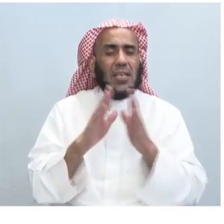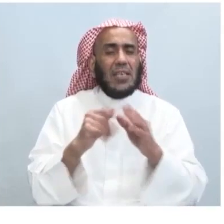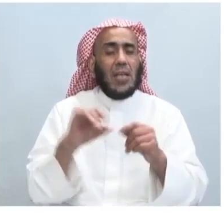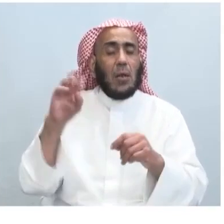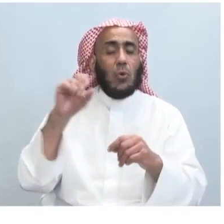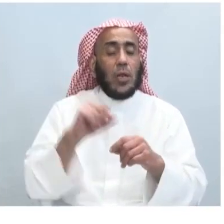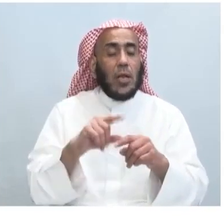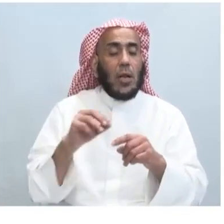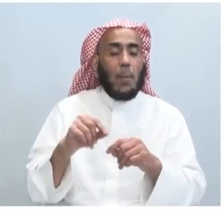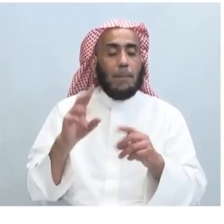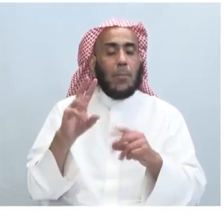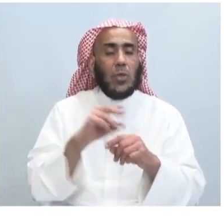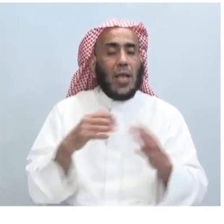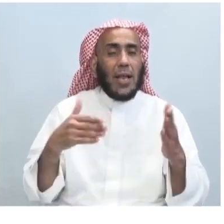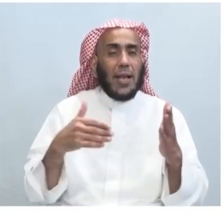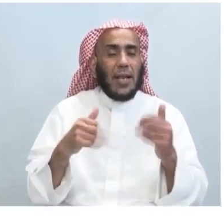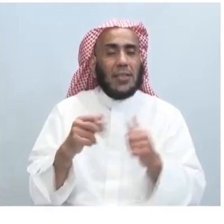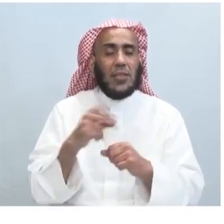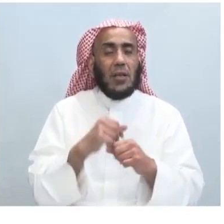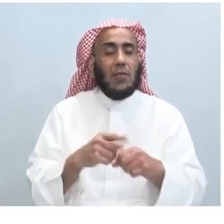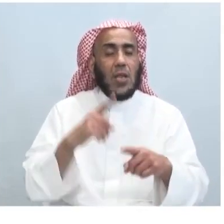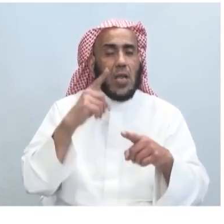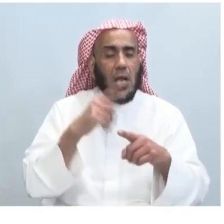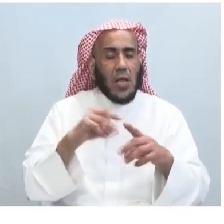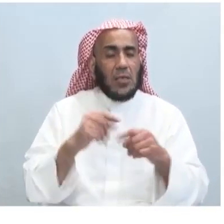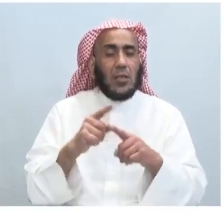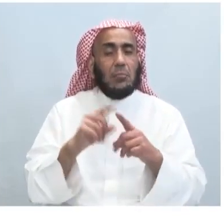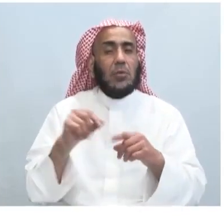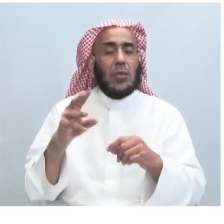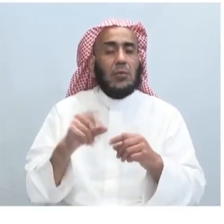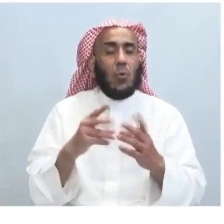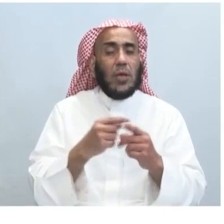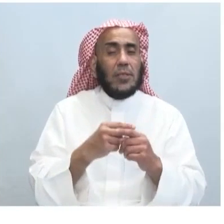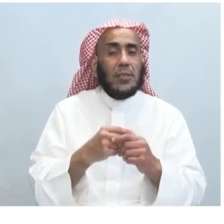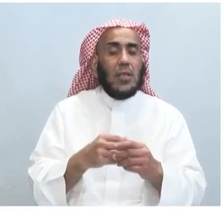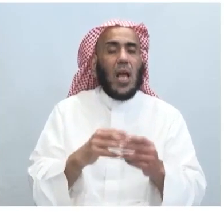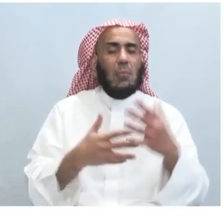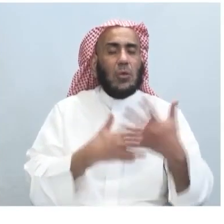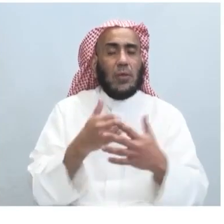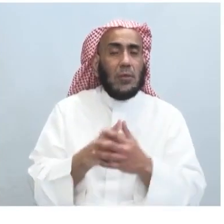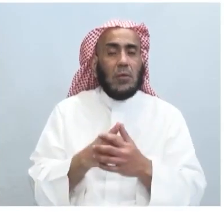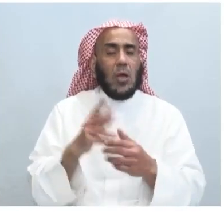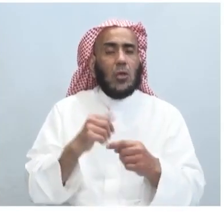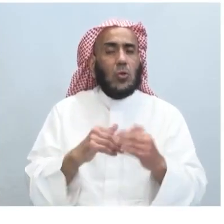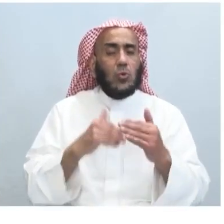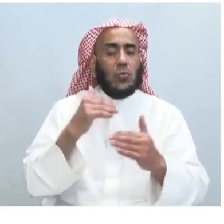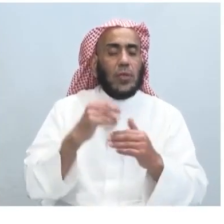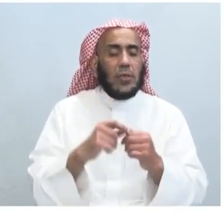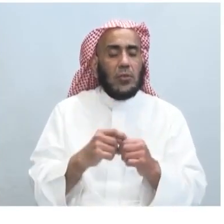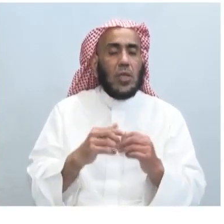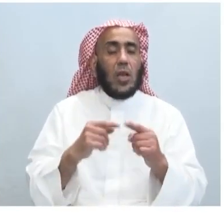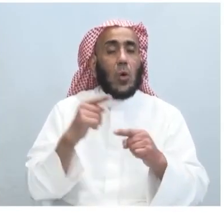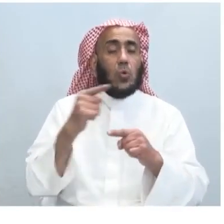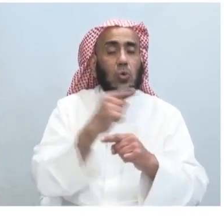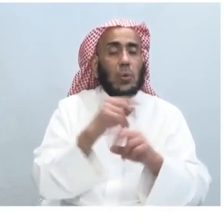المولاريه للمواد الناتجه الى حاصل ضرب التراكيز المولاريه للمواد المتفاعله حيث ترفع هذه التراكيز الى